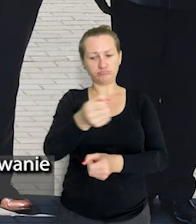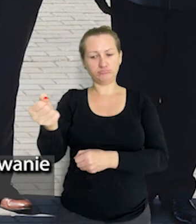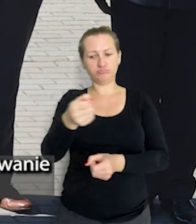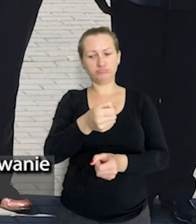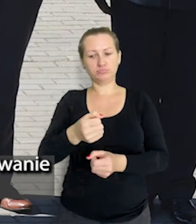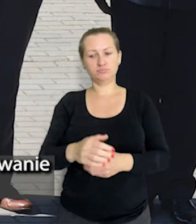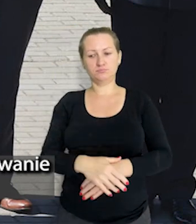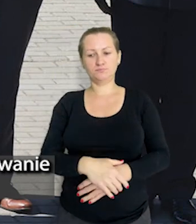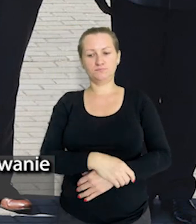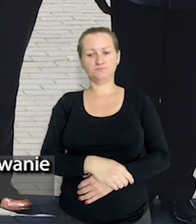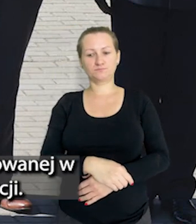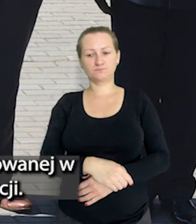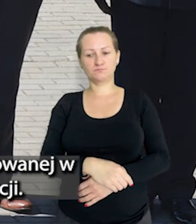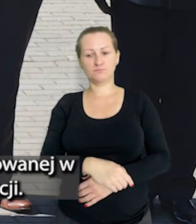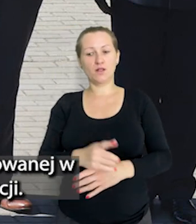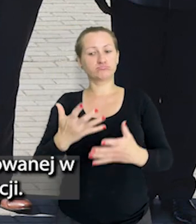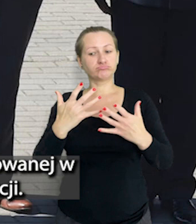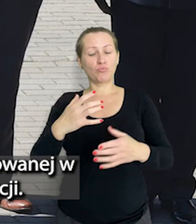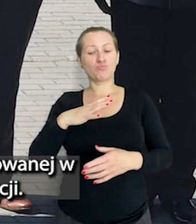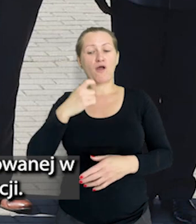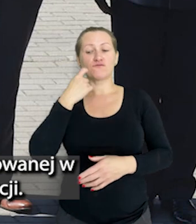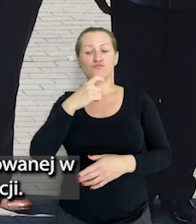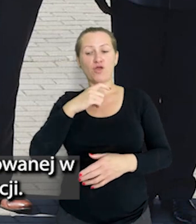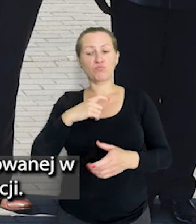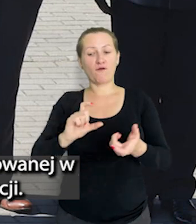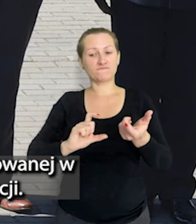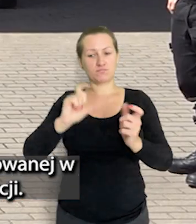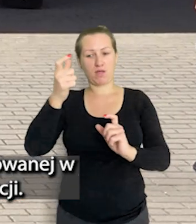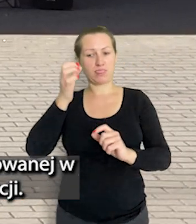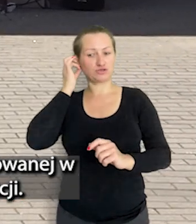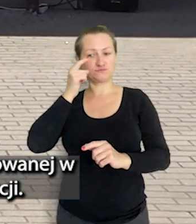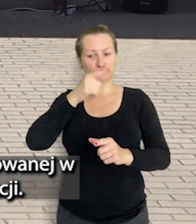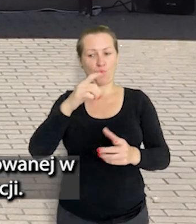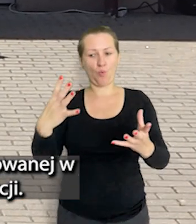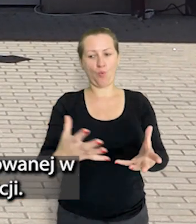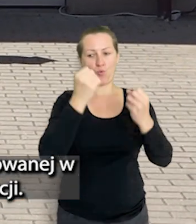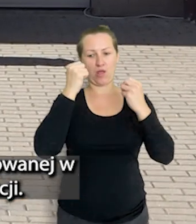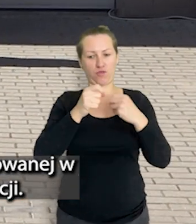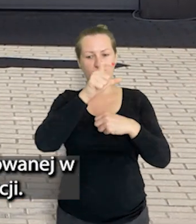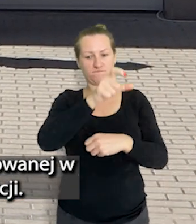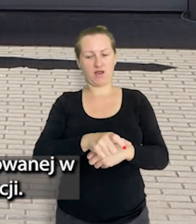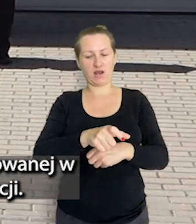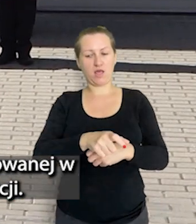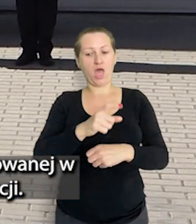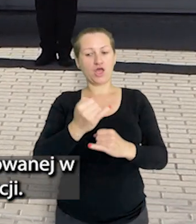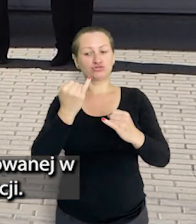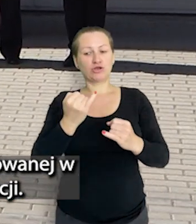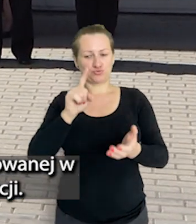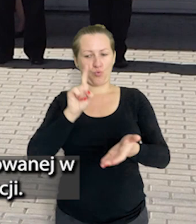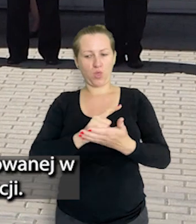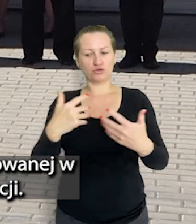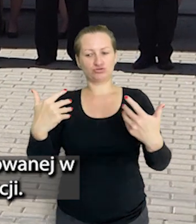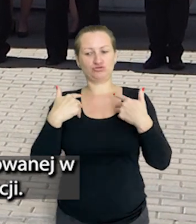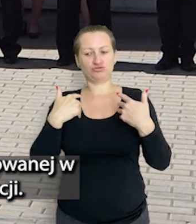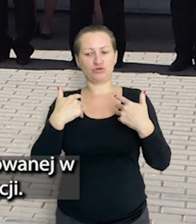starszy ogniomistrz Janusz Walędziak i młodszy ogniomistrz Mateusz Engler, którzy w kwietniu uratowali życie poszkodowanej w wypadku